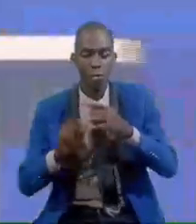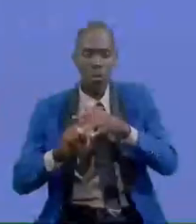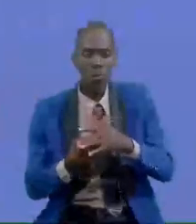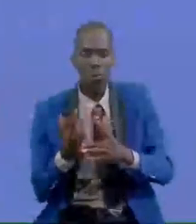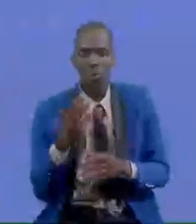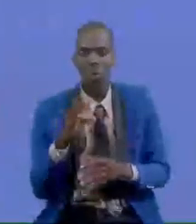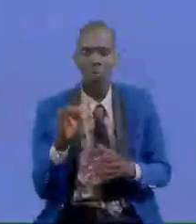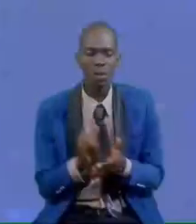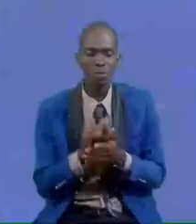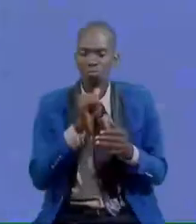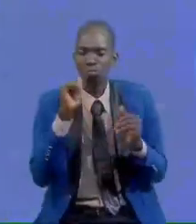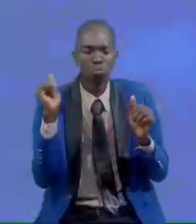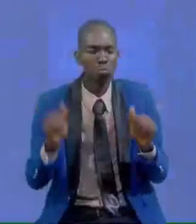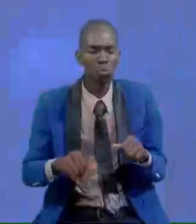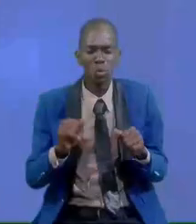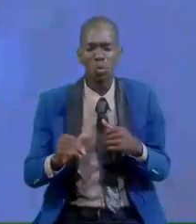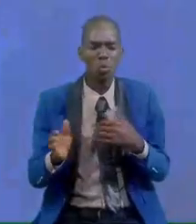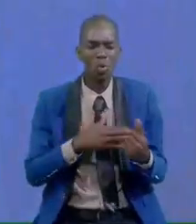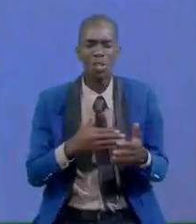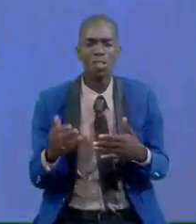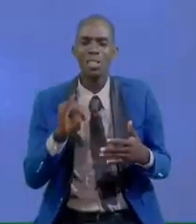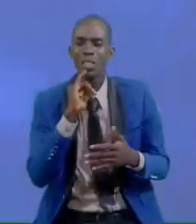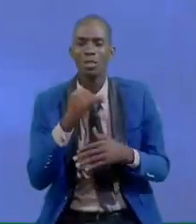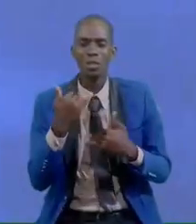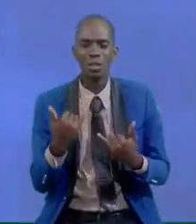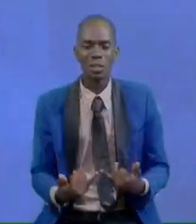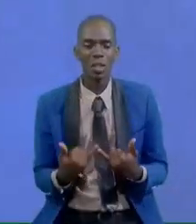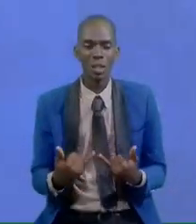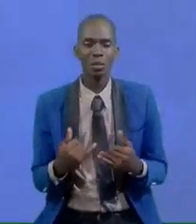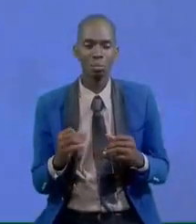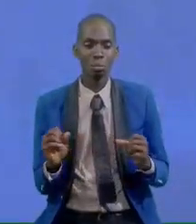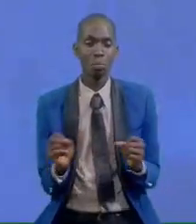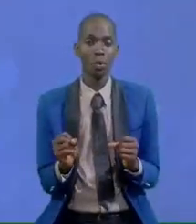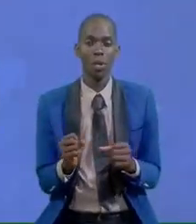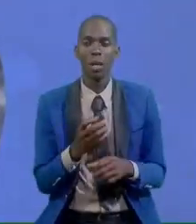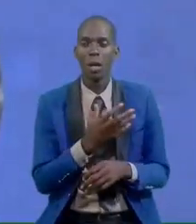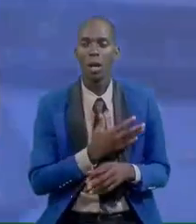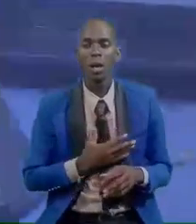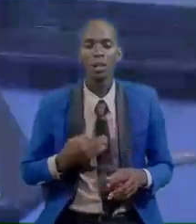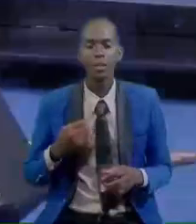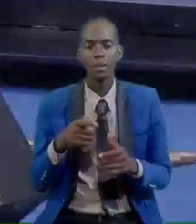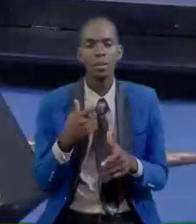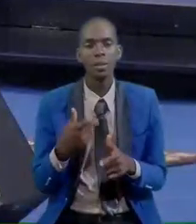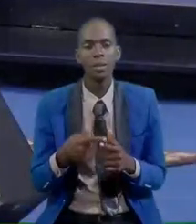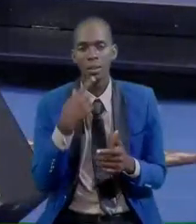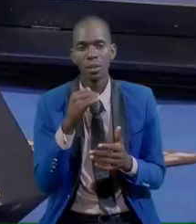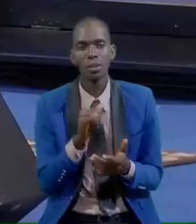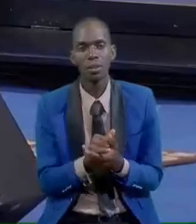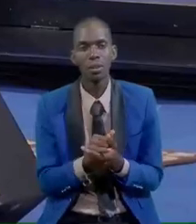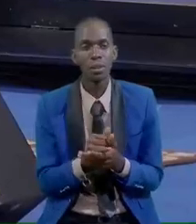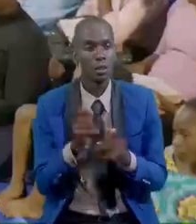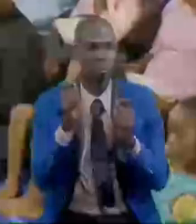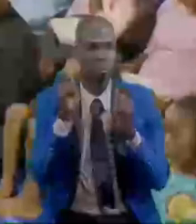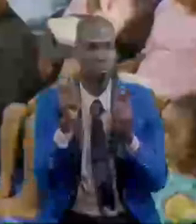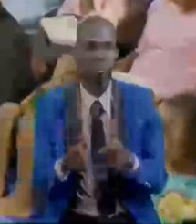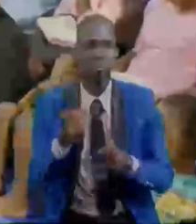situation impossible dans ta vie est ébranlé déjà. Alors on dit, et